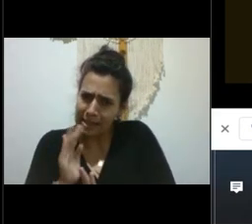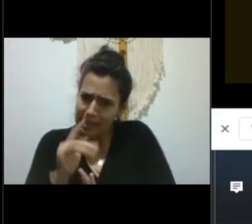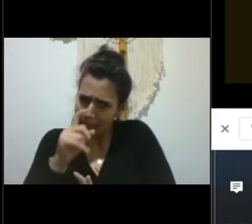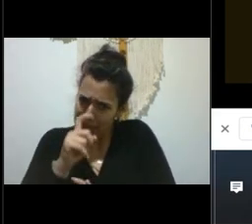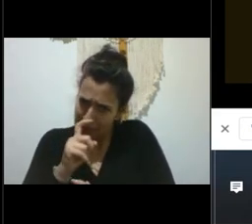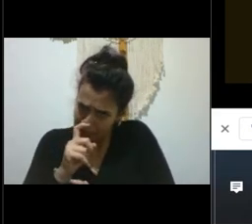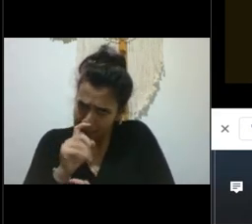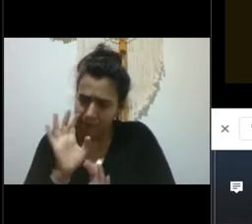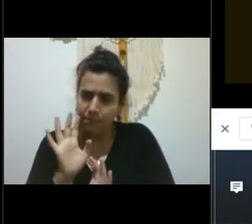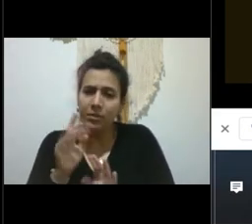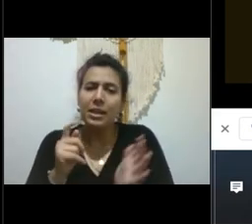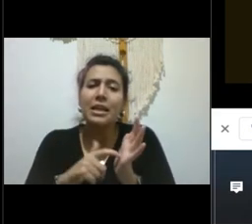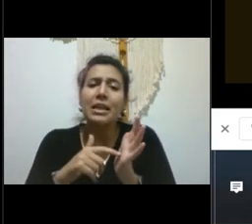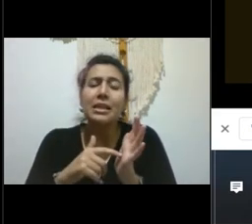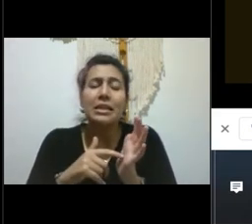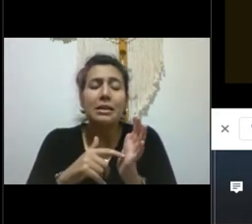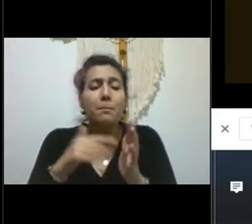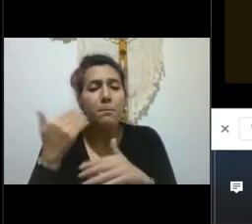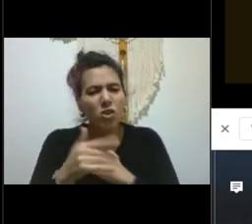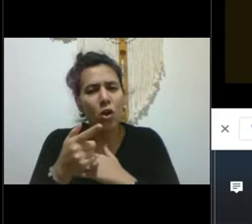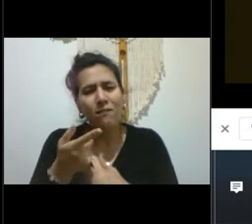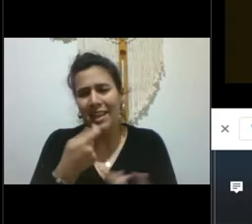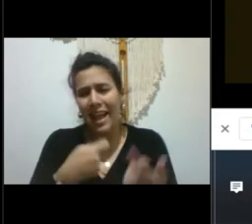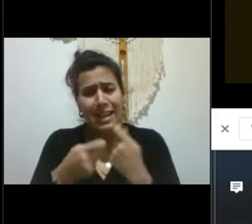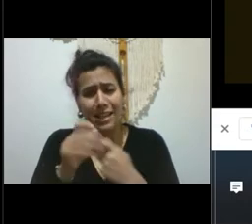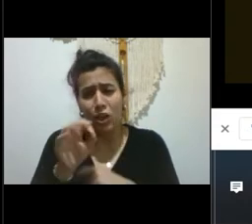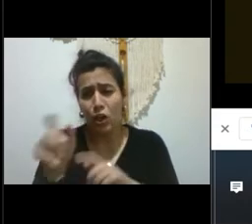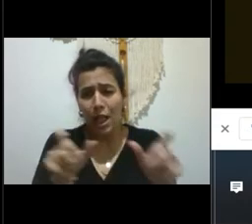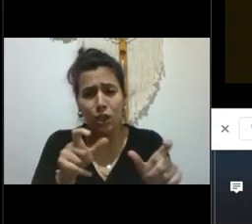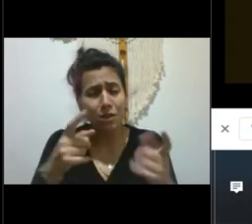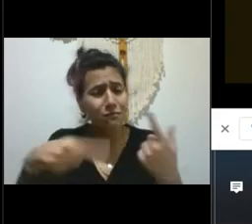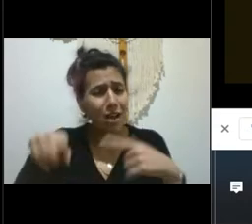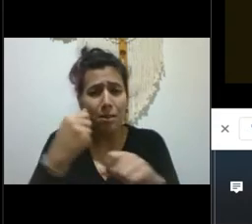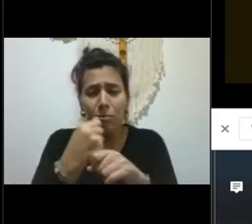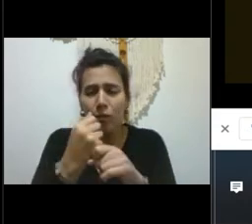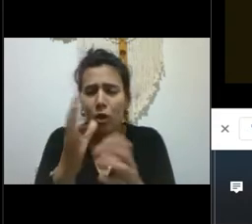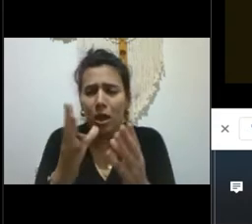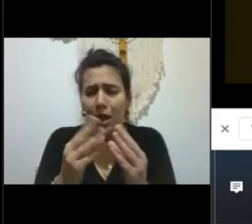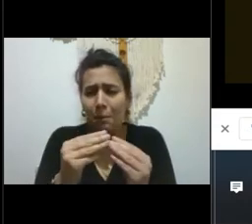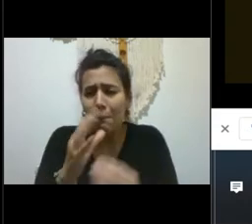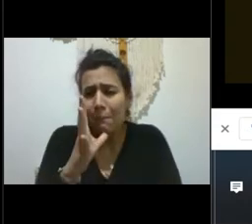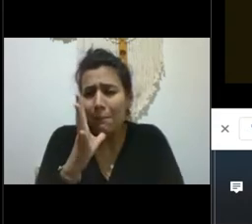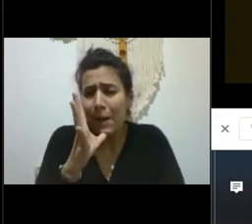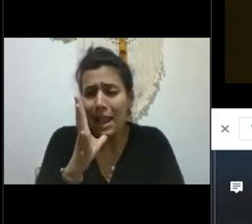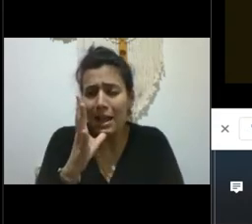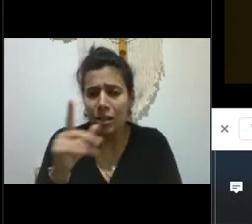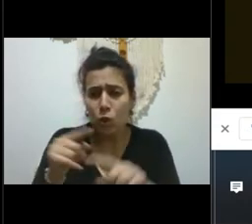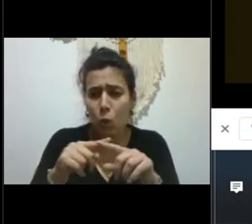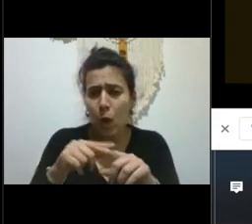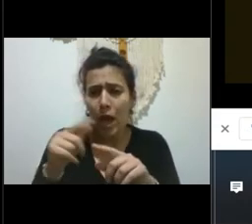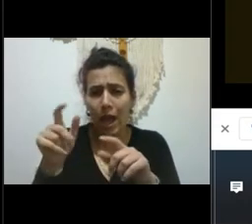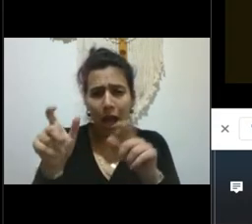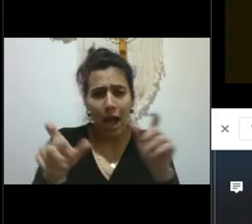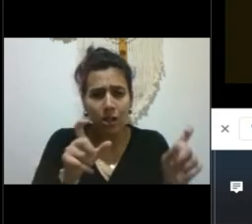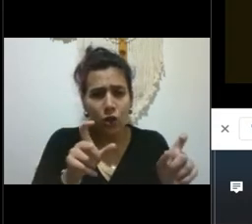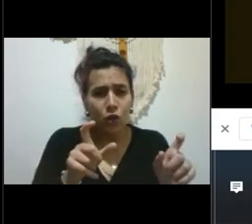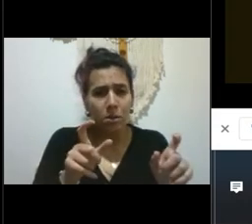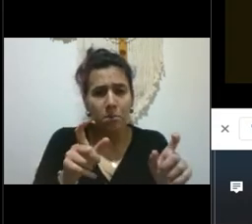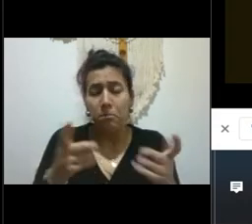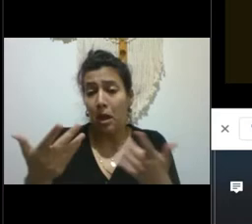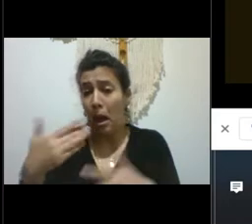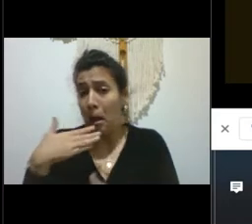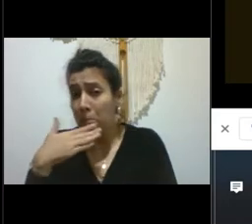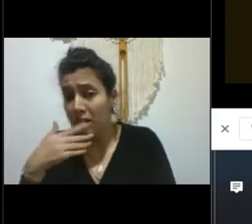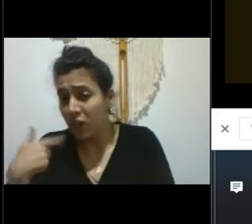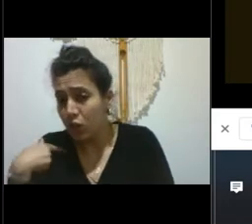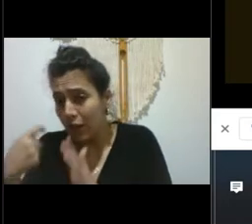אנשים. אתם תעבדו עם מלא סוגי אנשים, בין אם זה יהיה המתווך שתקנו ממנו את הבית, או הבן